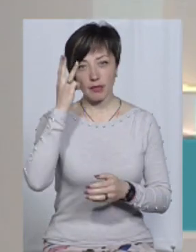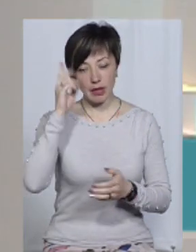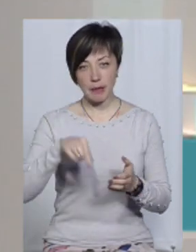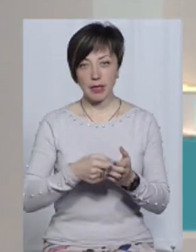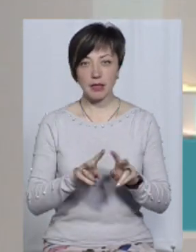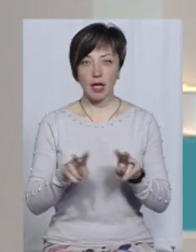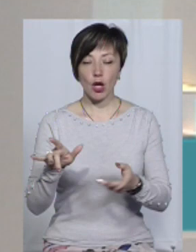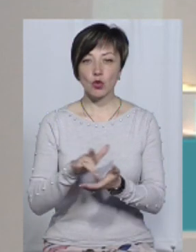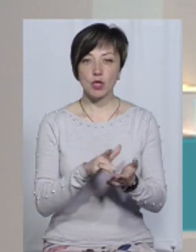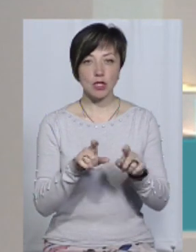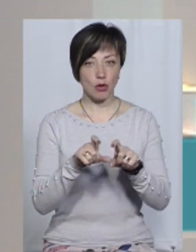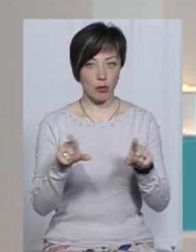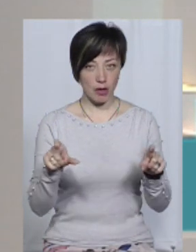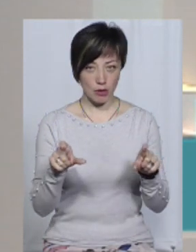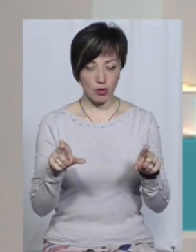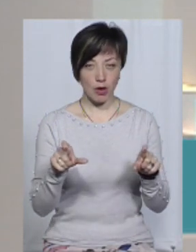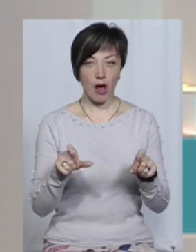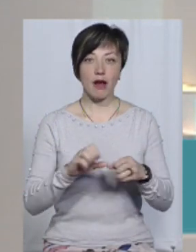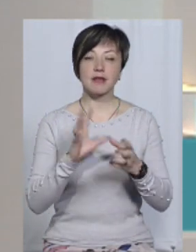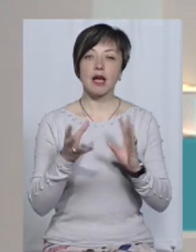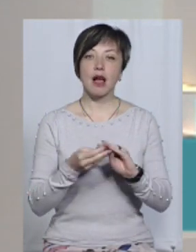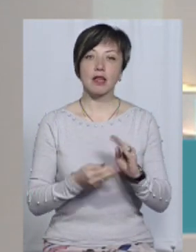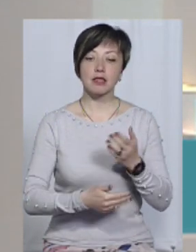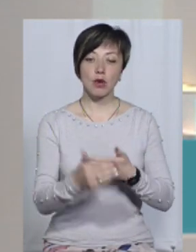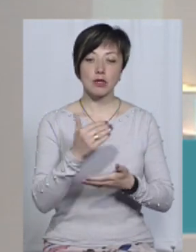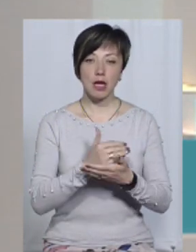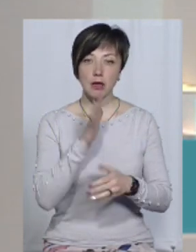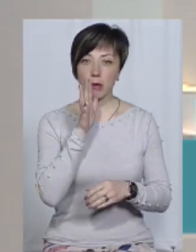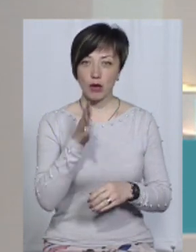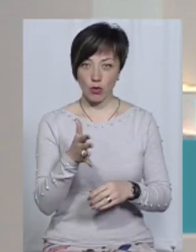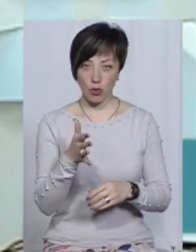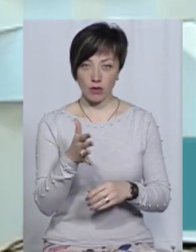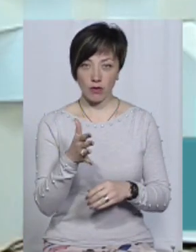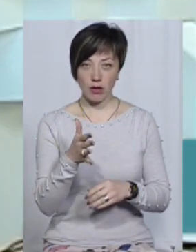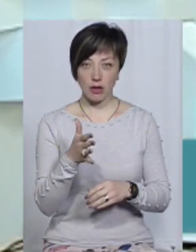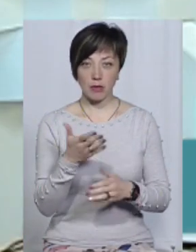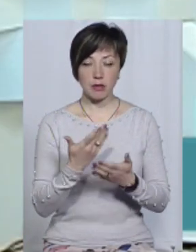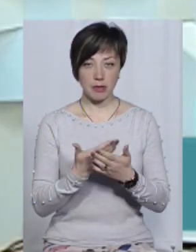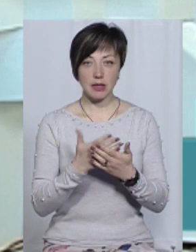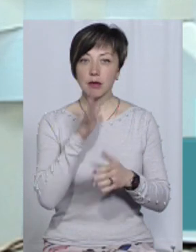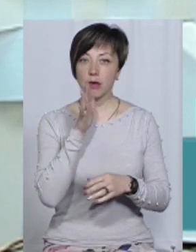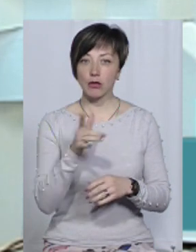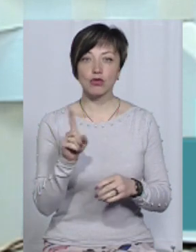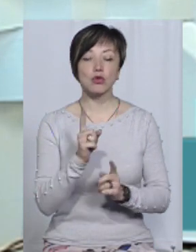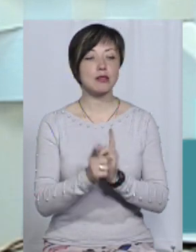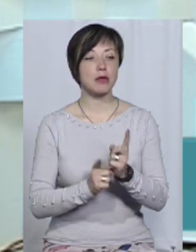Хмельницького як туристичного об'єкту? А взагалі, за останні 5 років, ну, скажімо, за 5 років,